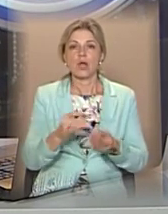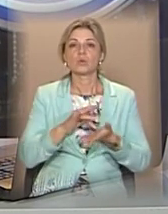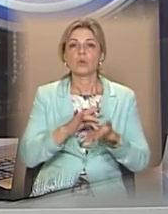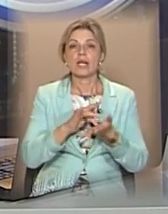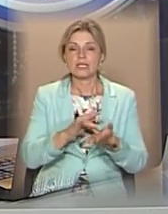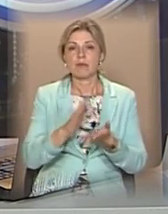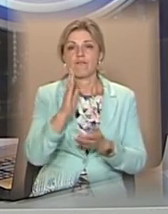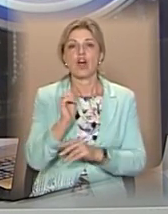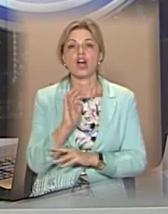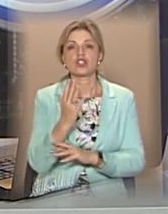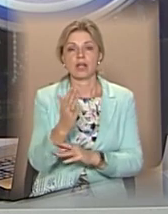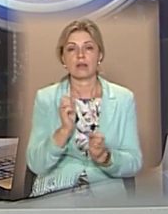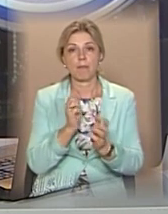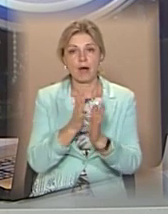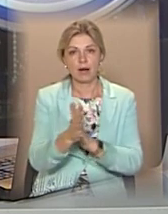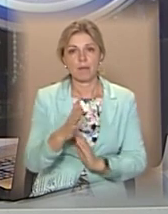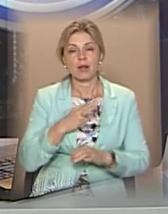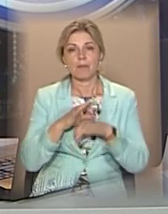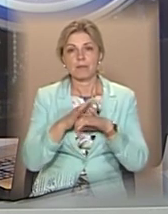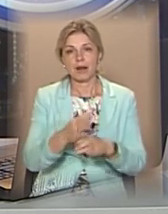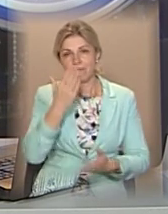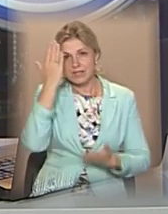Каштановому сквері відбулася концертна програма з